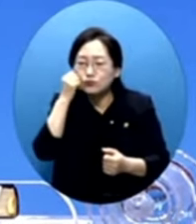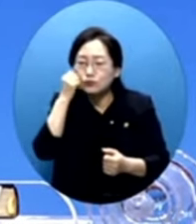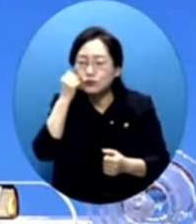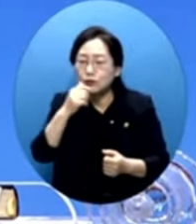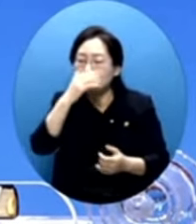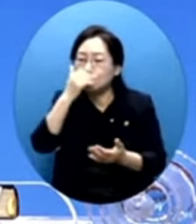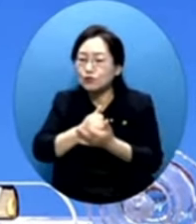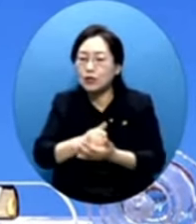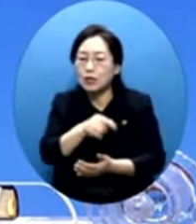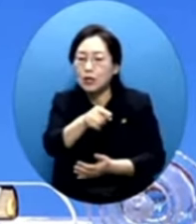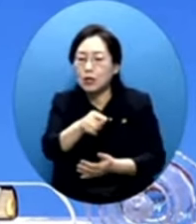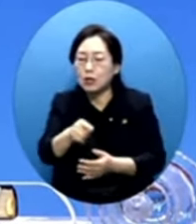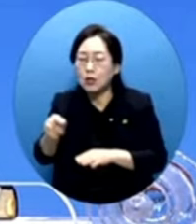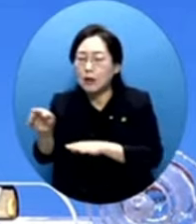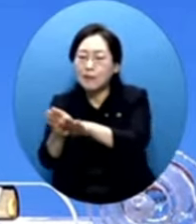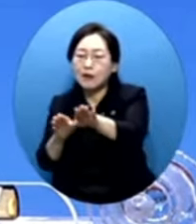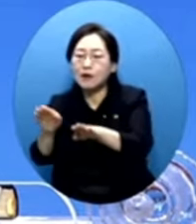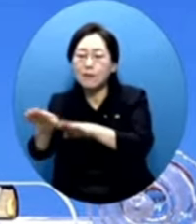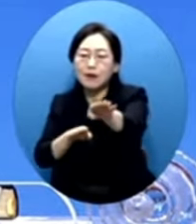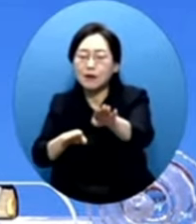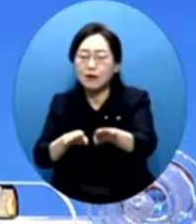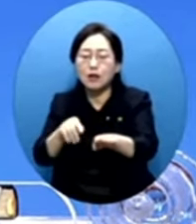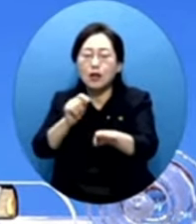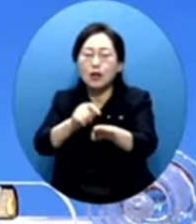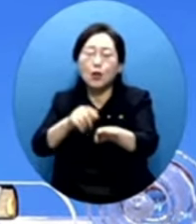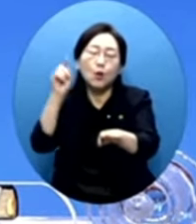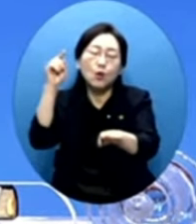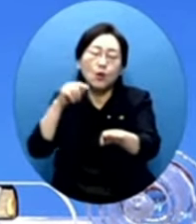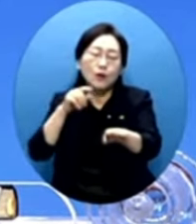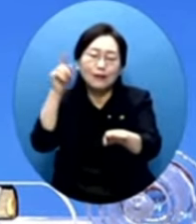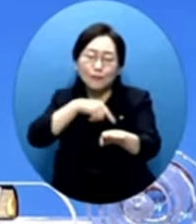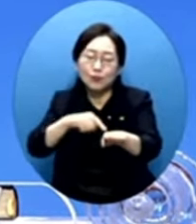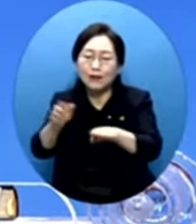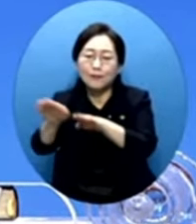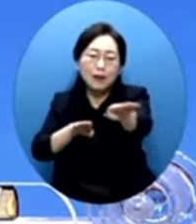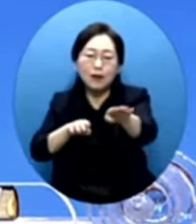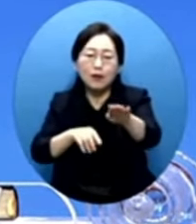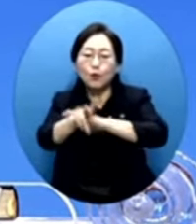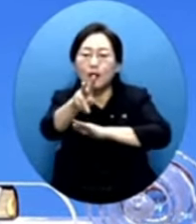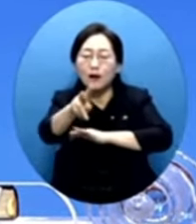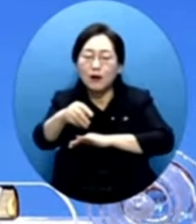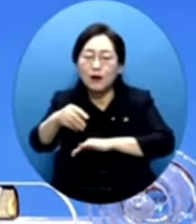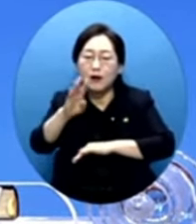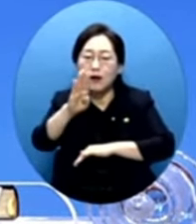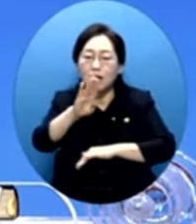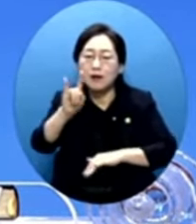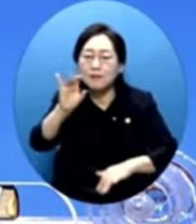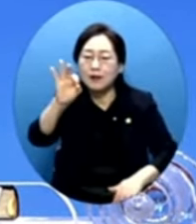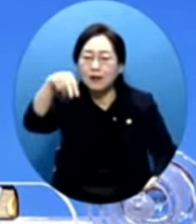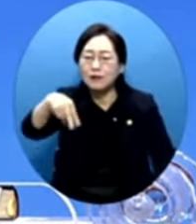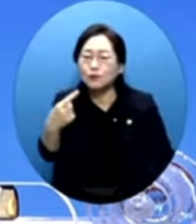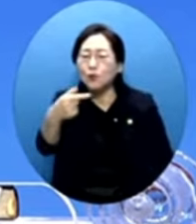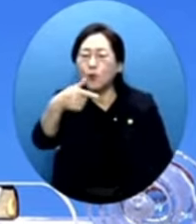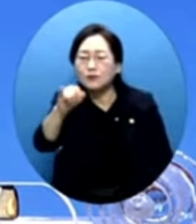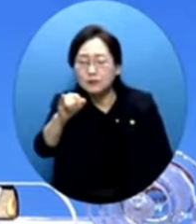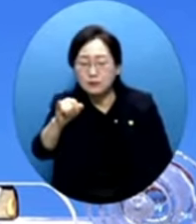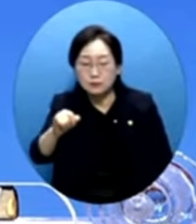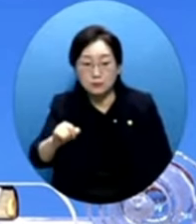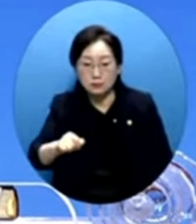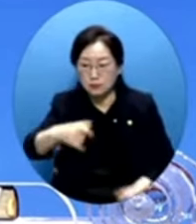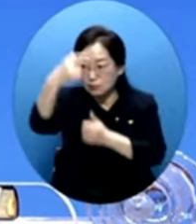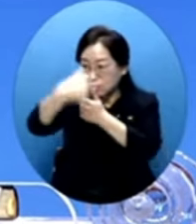옆에 차가 자기를 받고 도망갔다고 뺑 소리 신고한 겁니다 자기는 그 옆에서 있었을 뿐인데 그래서 유치장이